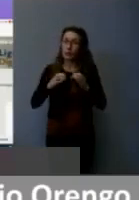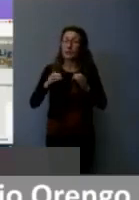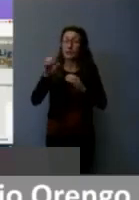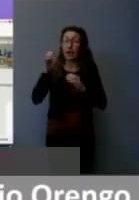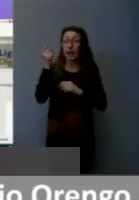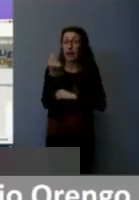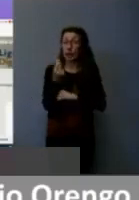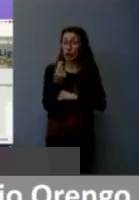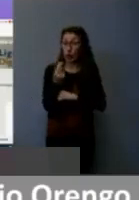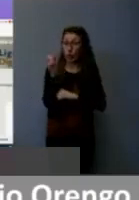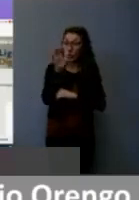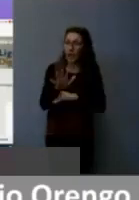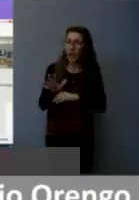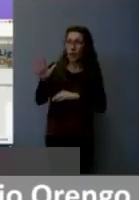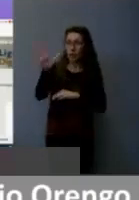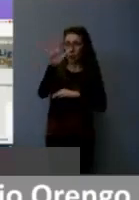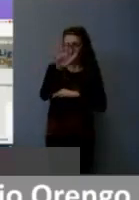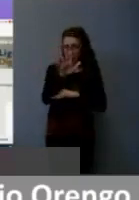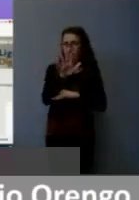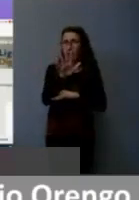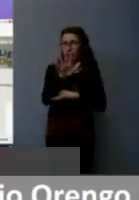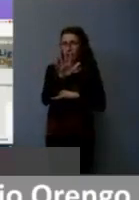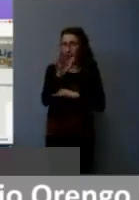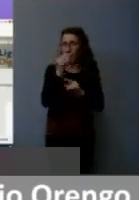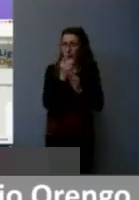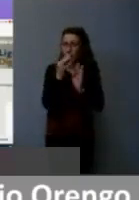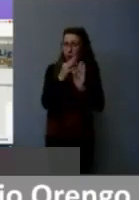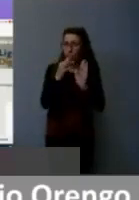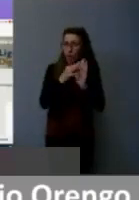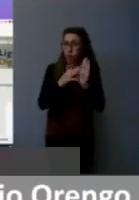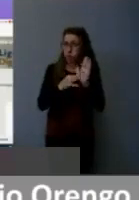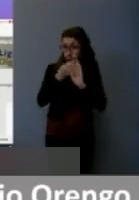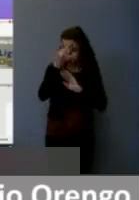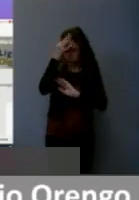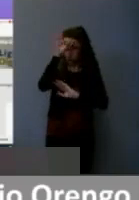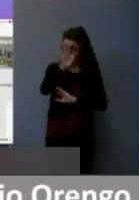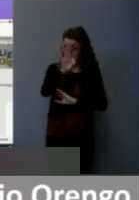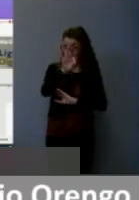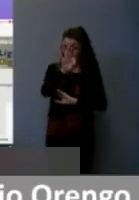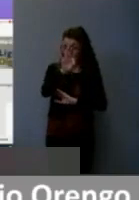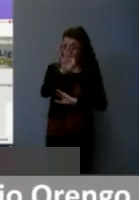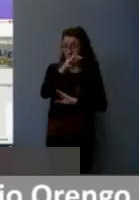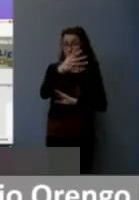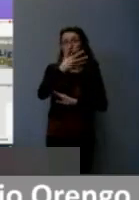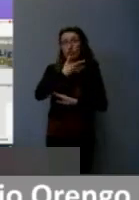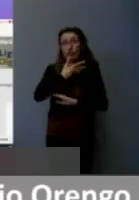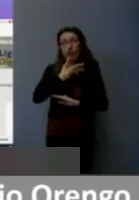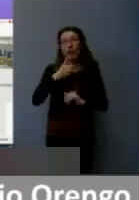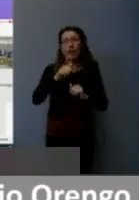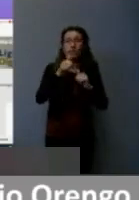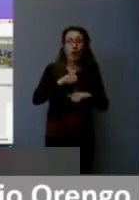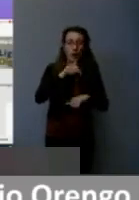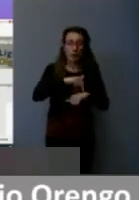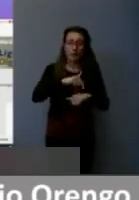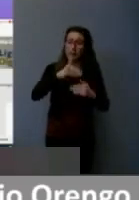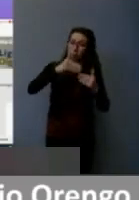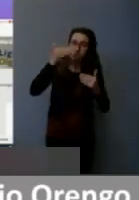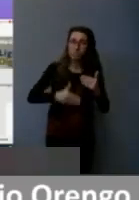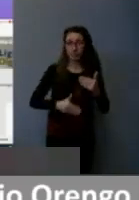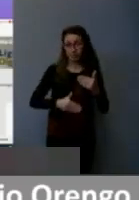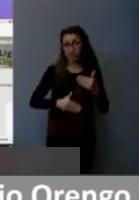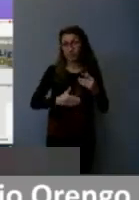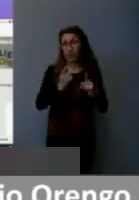agli obiettivi ammessi, modalità e tempi per realizzare gli stessi. Quindi la